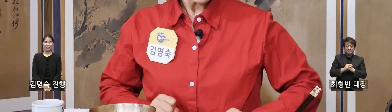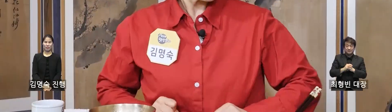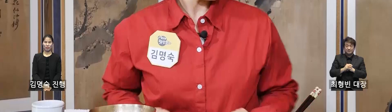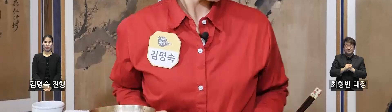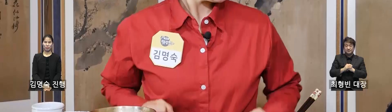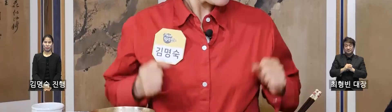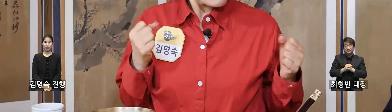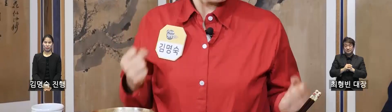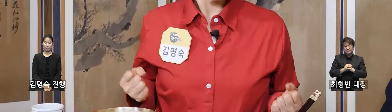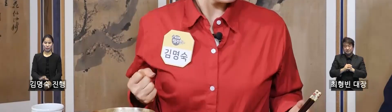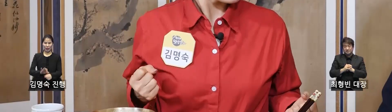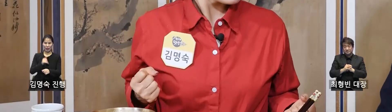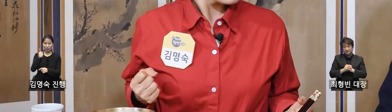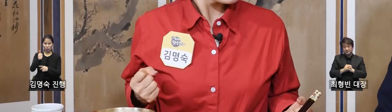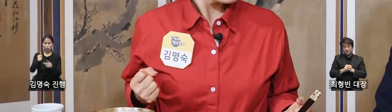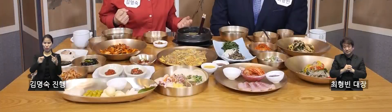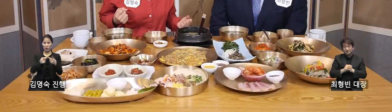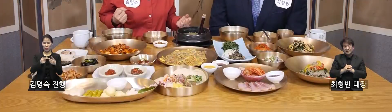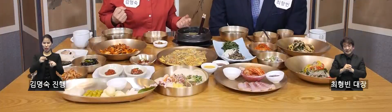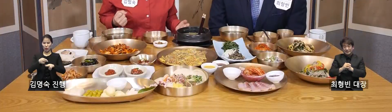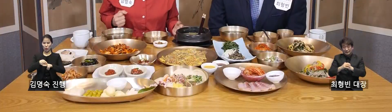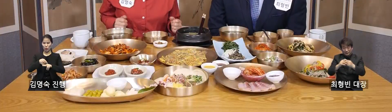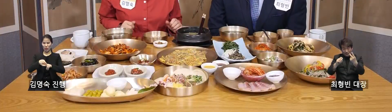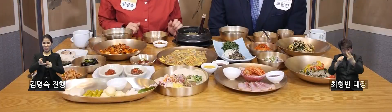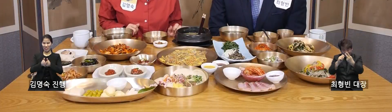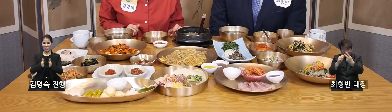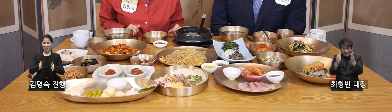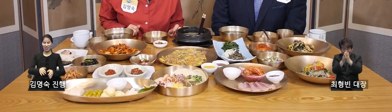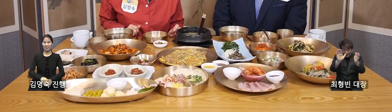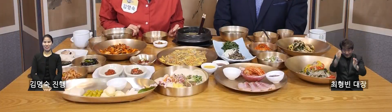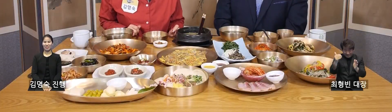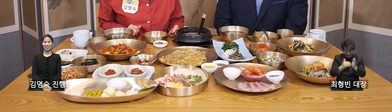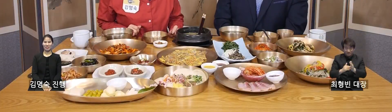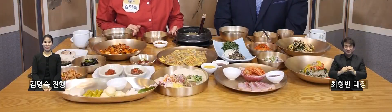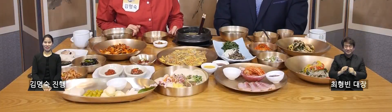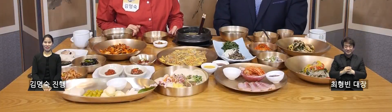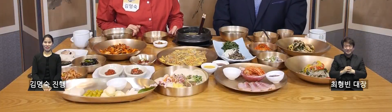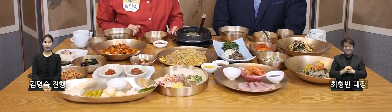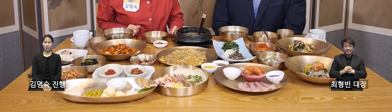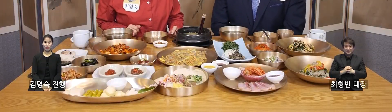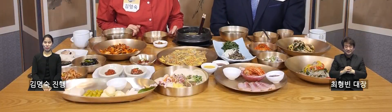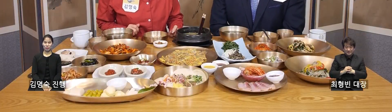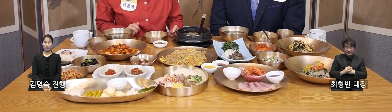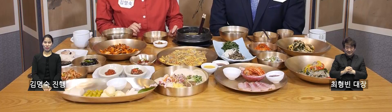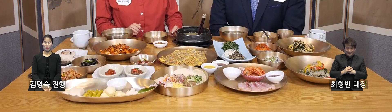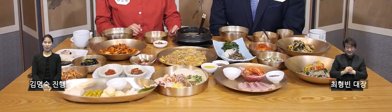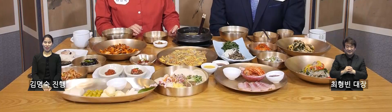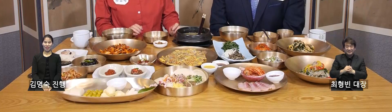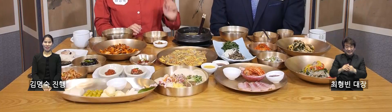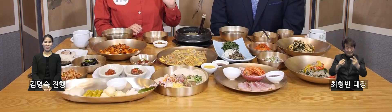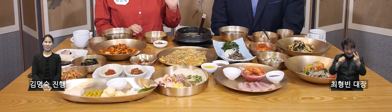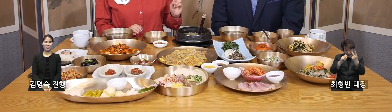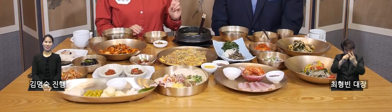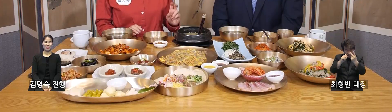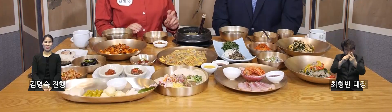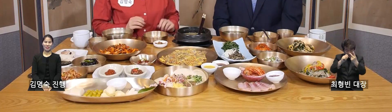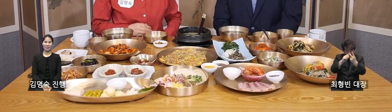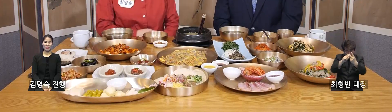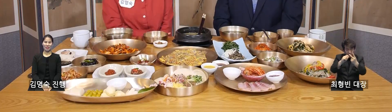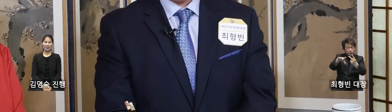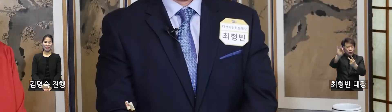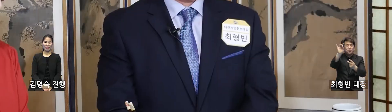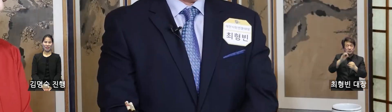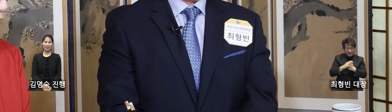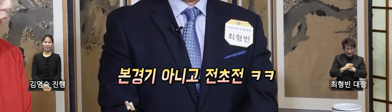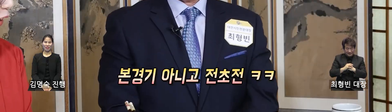네티즌이 2라운드 2라운드 시작이네요 시장입니다 4 이런 도전 초 전 이만 아 저거 언제 보이자